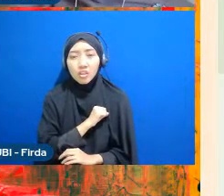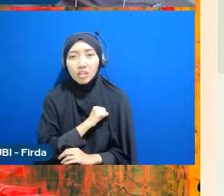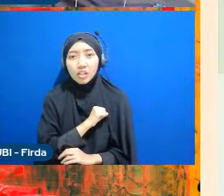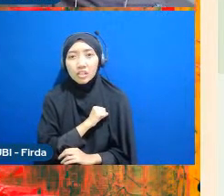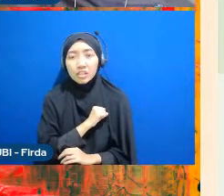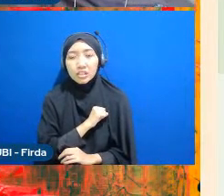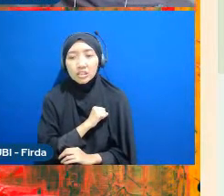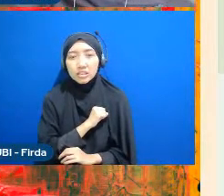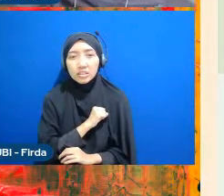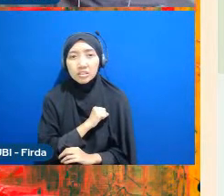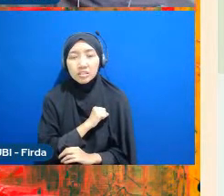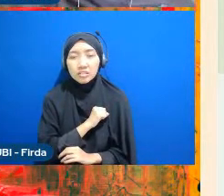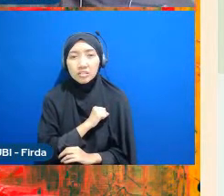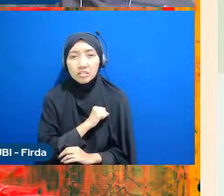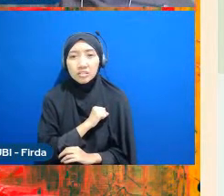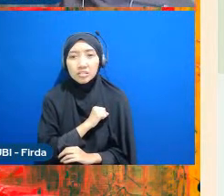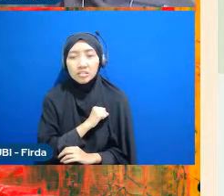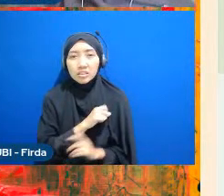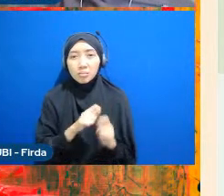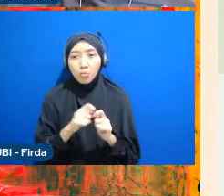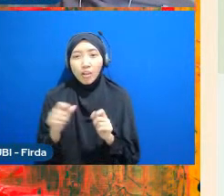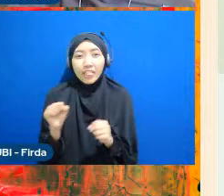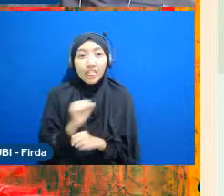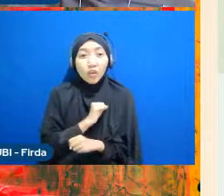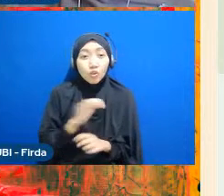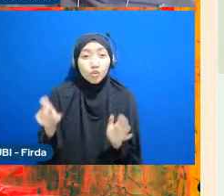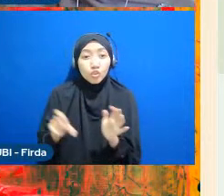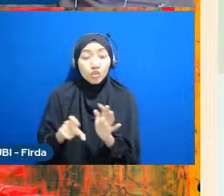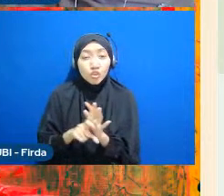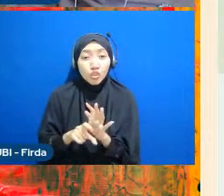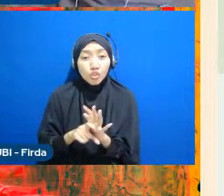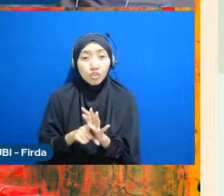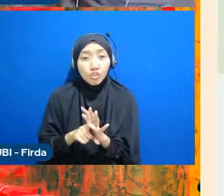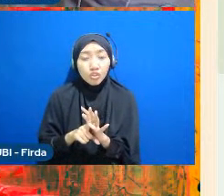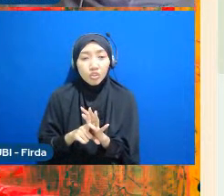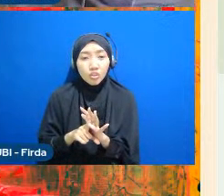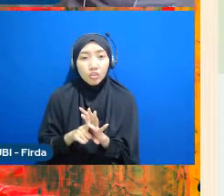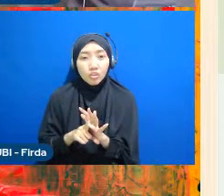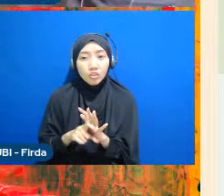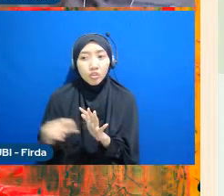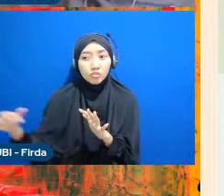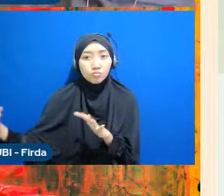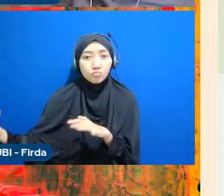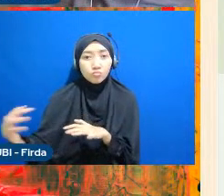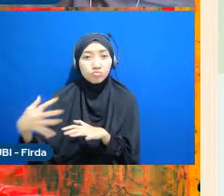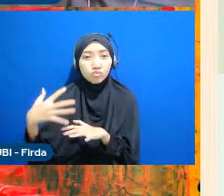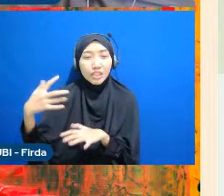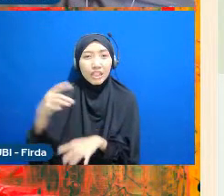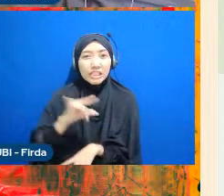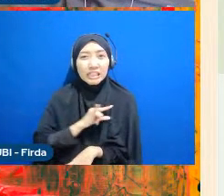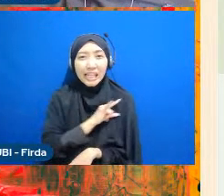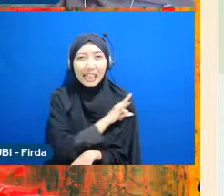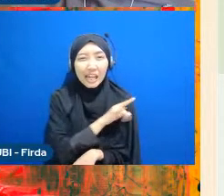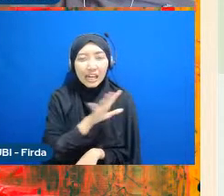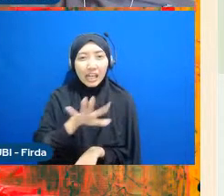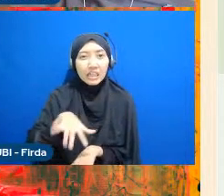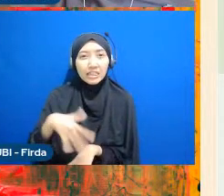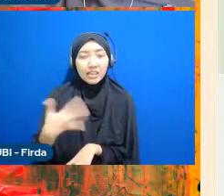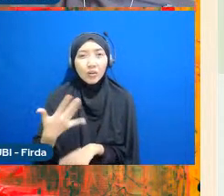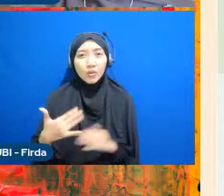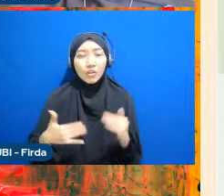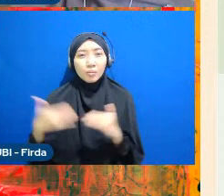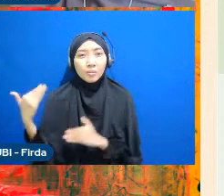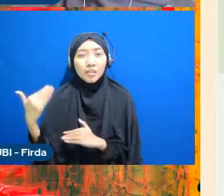terhadap sesuatu yang menakutkan ya, misalnya seperti ada makhluk halus gitu ya, atau takutnya itu lebih